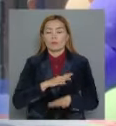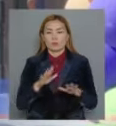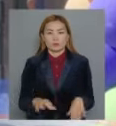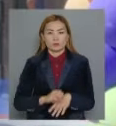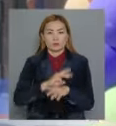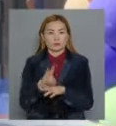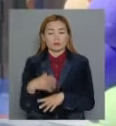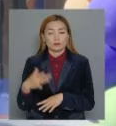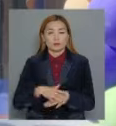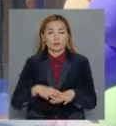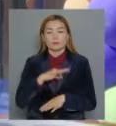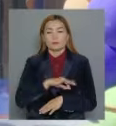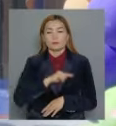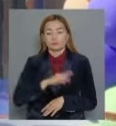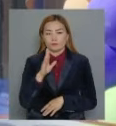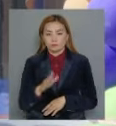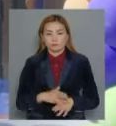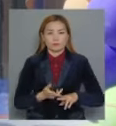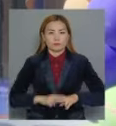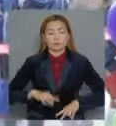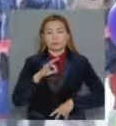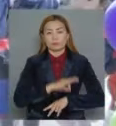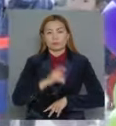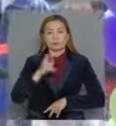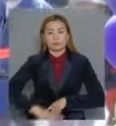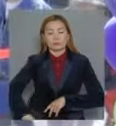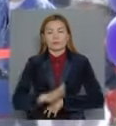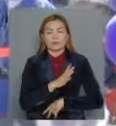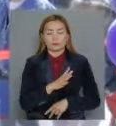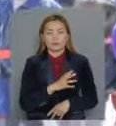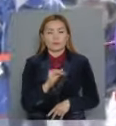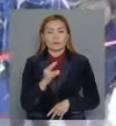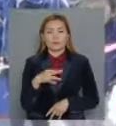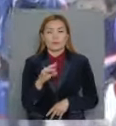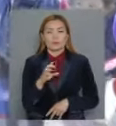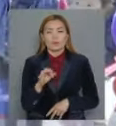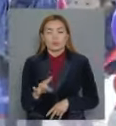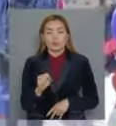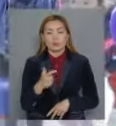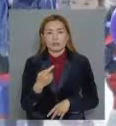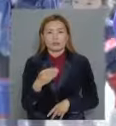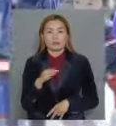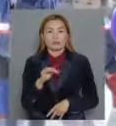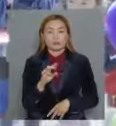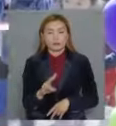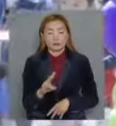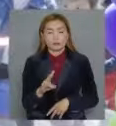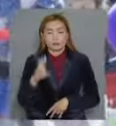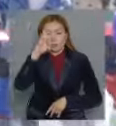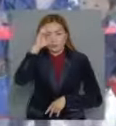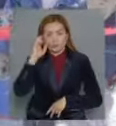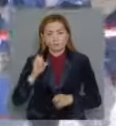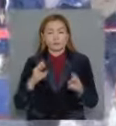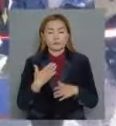қамтылып, ел игілігіне жарауда. Сондай мүмкіндікке ие болғандардың бірі Индерборлық тұрғын Бағытжанға басып, ол мемлекеттен